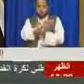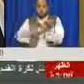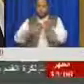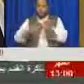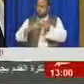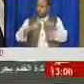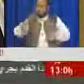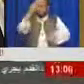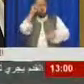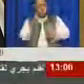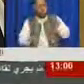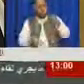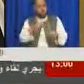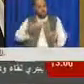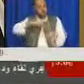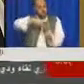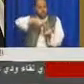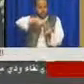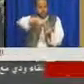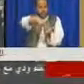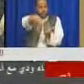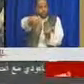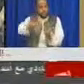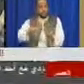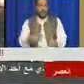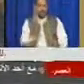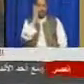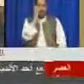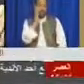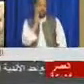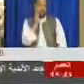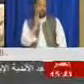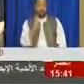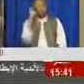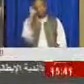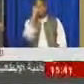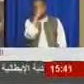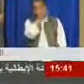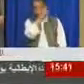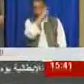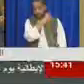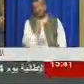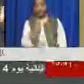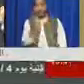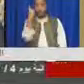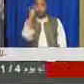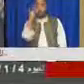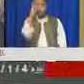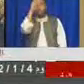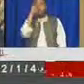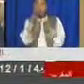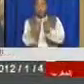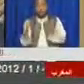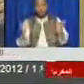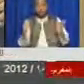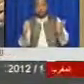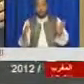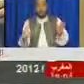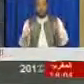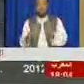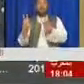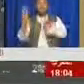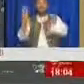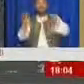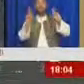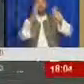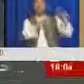لا ينتهي ابدا اذا وطئ اقدام المجتمع الدولي البلد معناها كبر عليها اربعه انتهت يحصل لنا